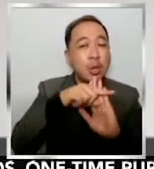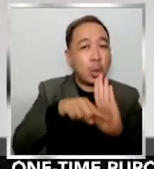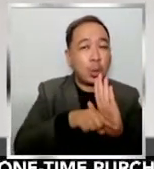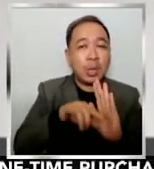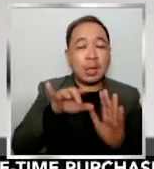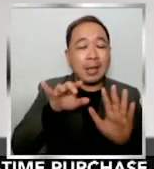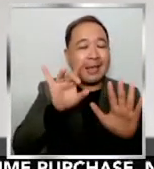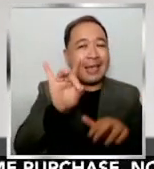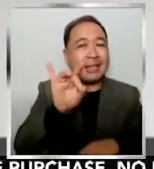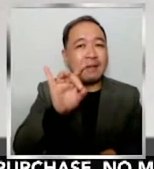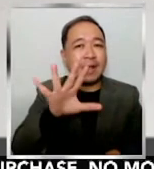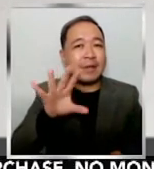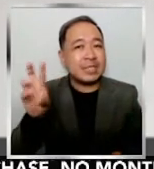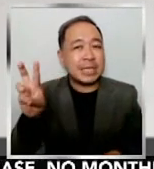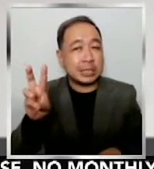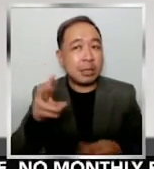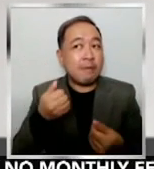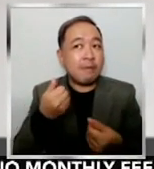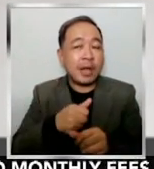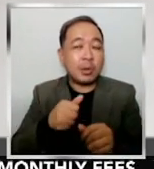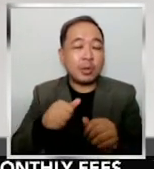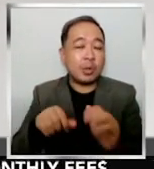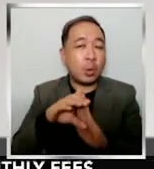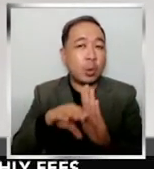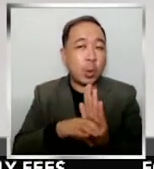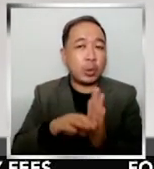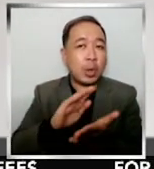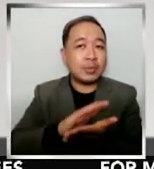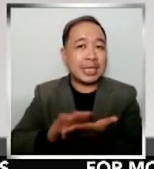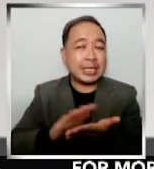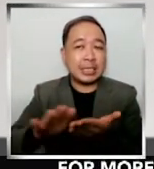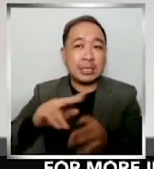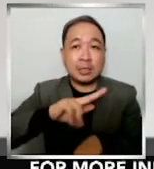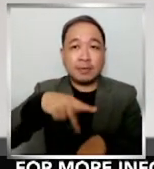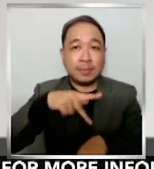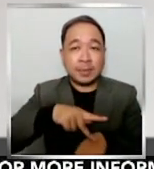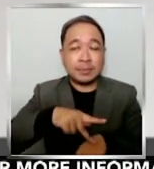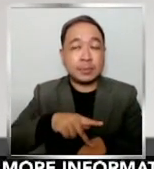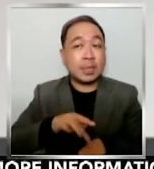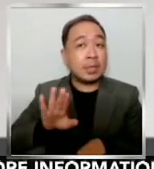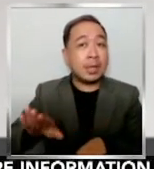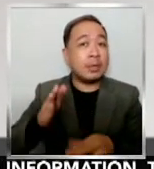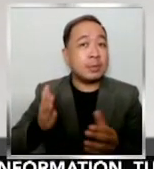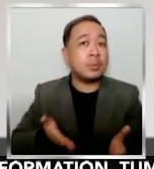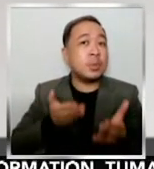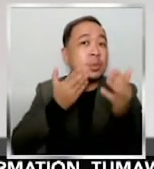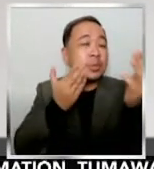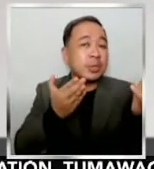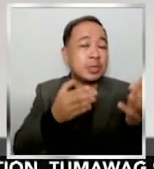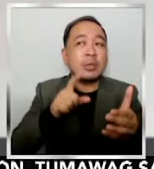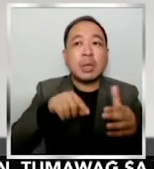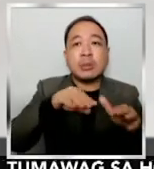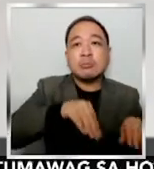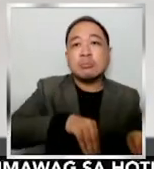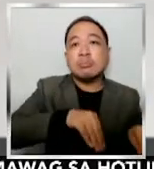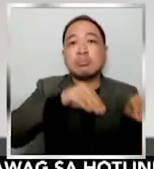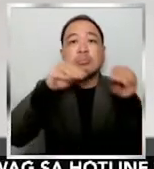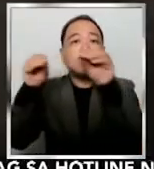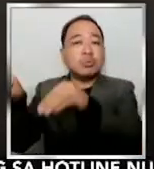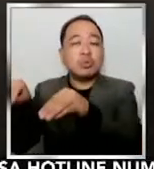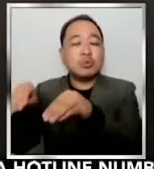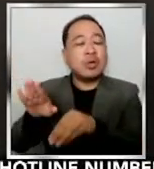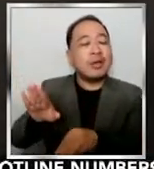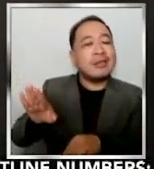Code on Sanitation of the Philippines. Kasama sa kanilang mga naging rekomendasyon, ang malipat ng lugar ang mga alagaing aso at